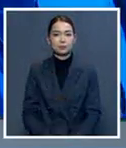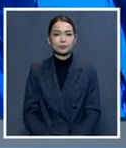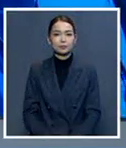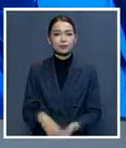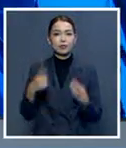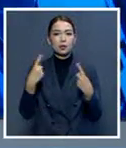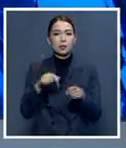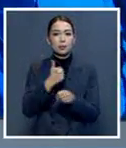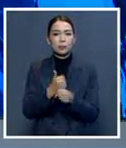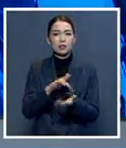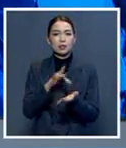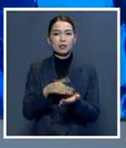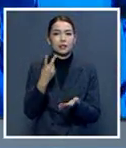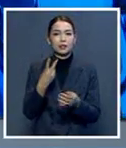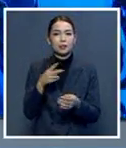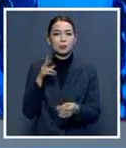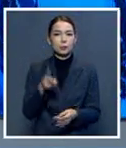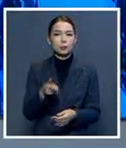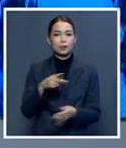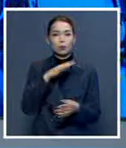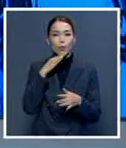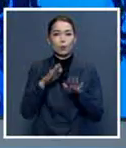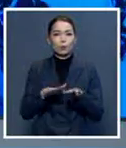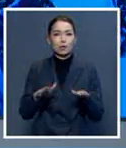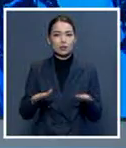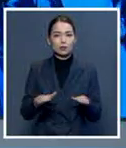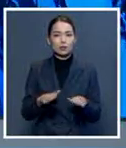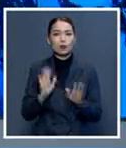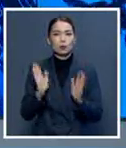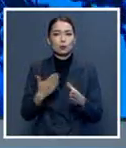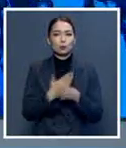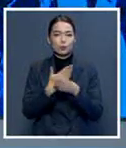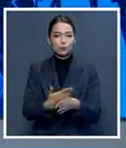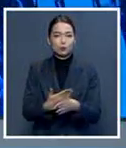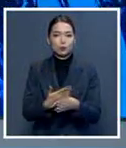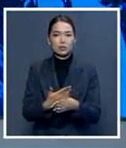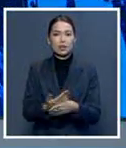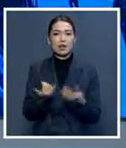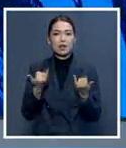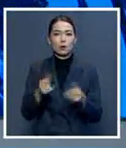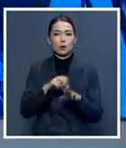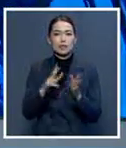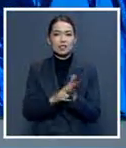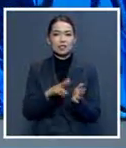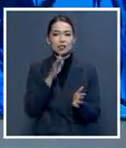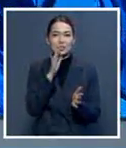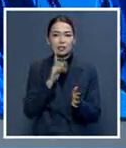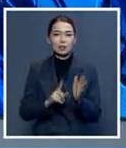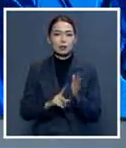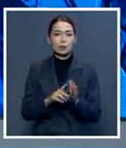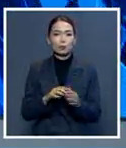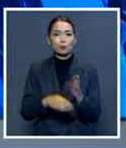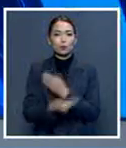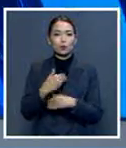Бас қалада 2000 көппалалы отбасы коммуналдық қызметті төлеуге көмек алатын болады. Сондай-ақ 18 жастан асқан мүмкіндігі